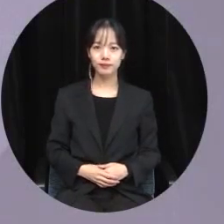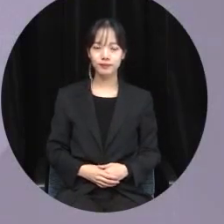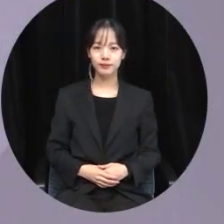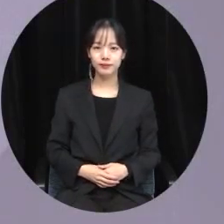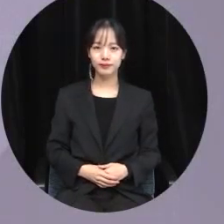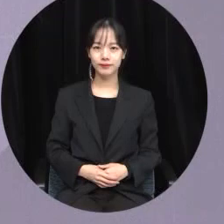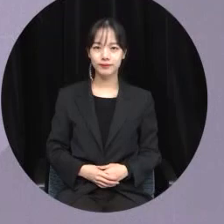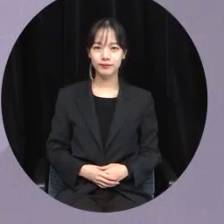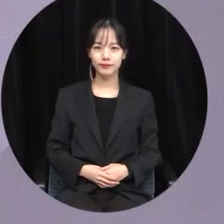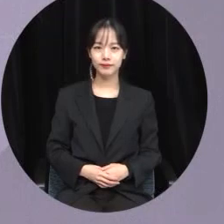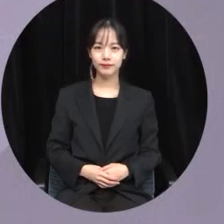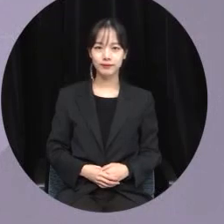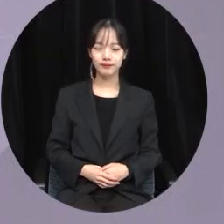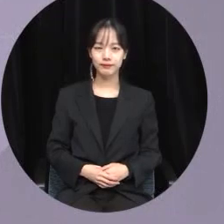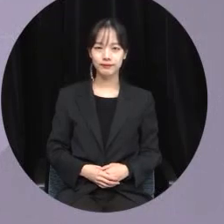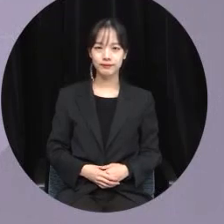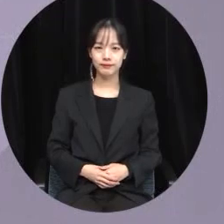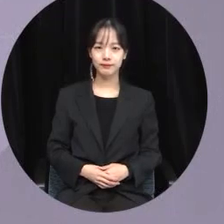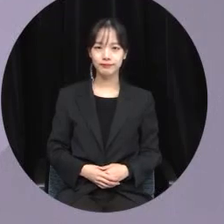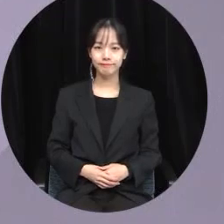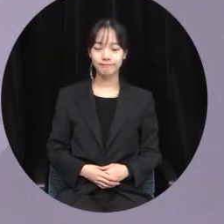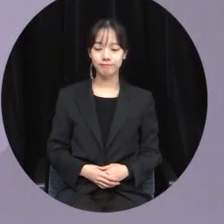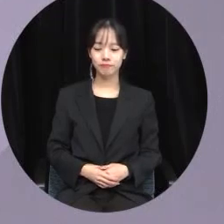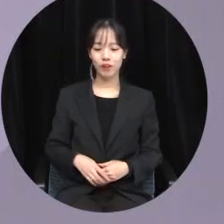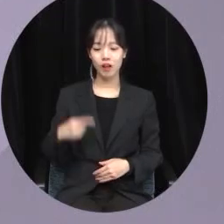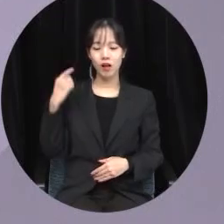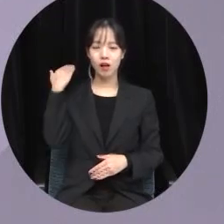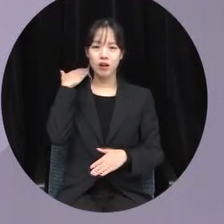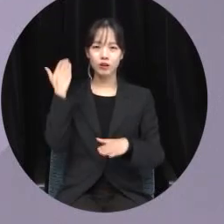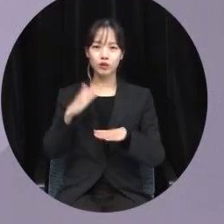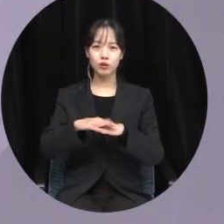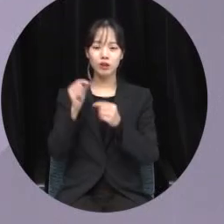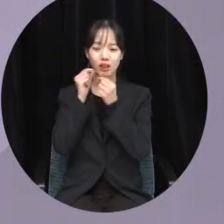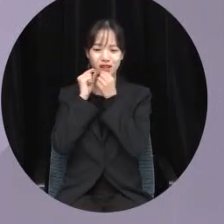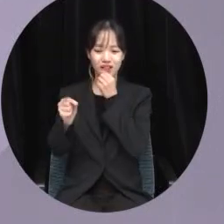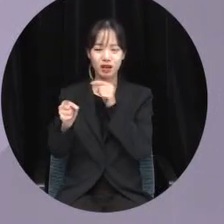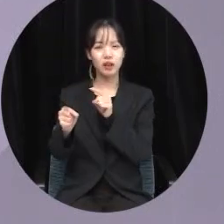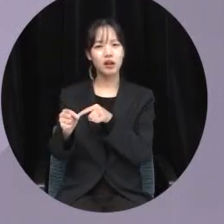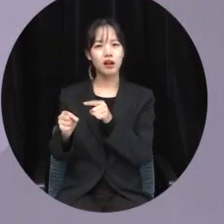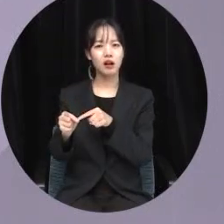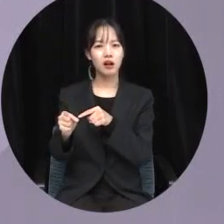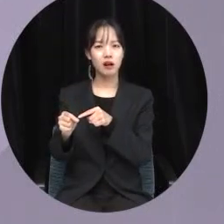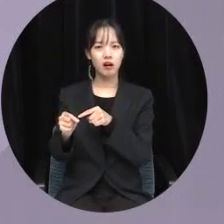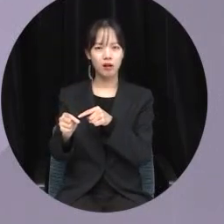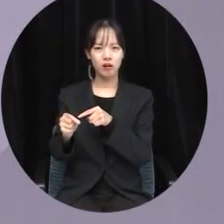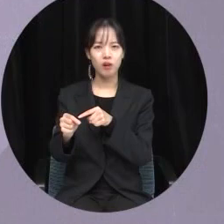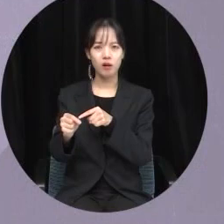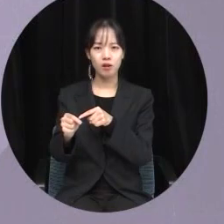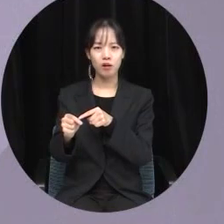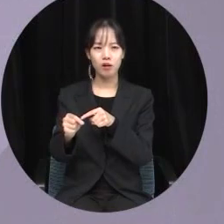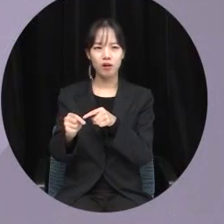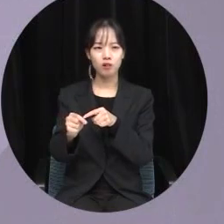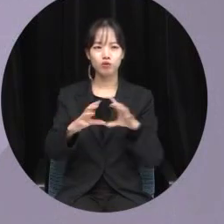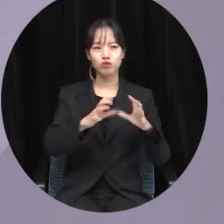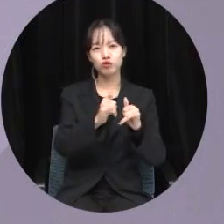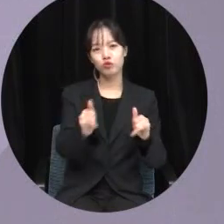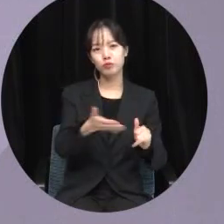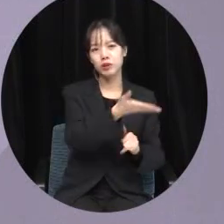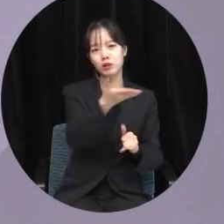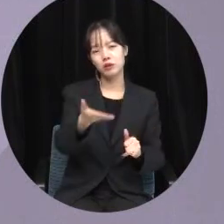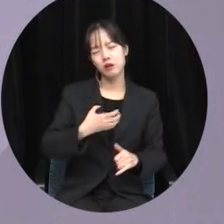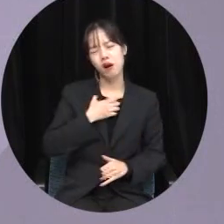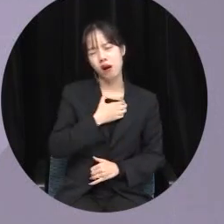이용선 후보님. 예. 네. 전세 사기 문제는 매우 서민들에게 큰